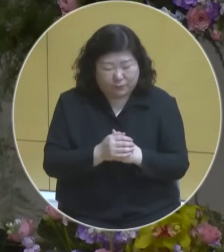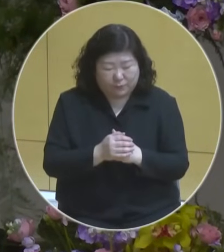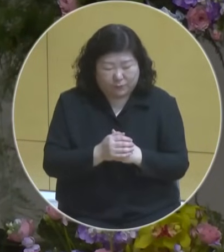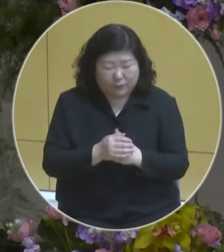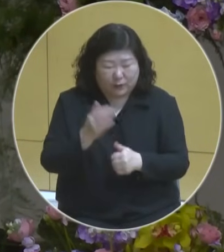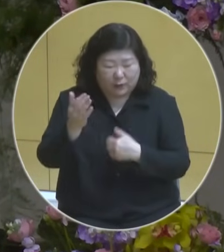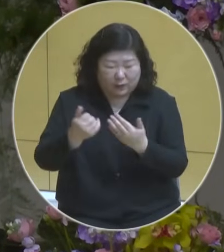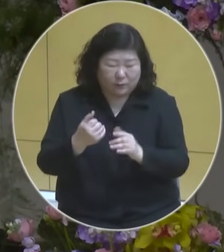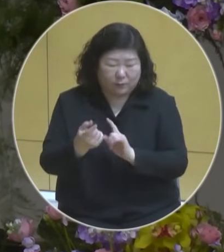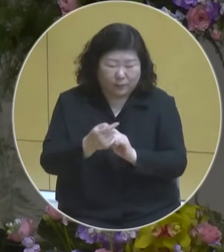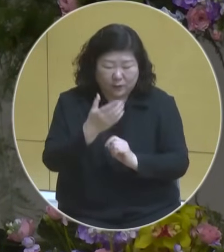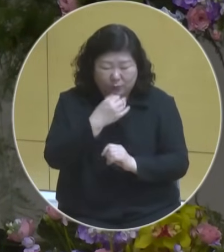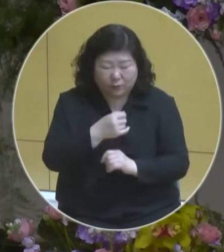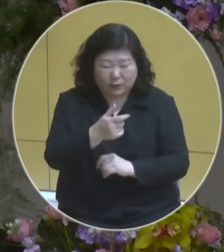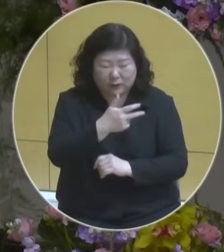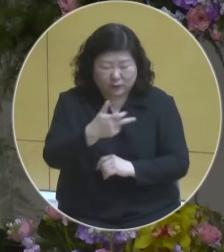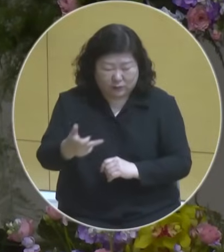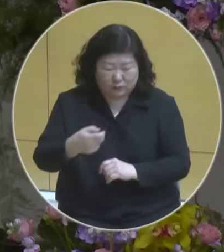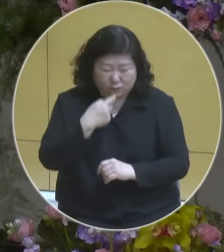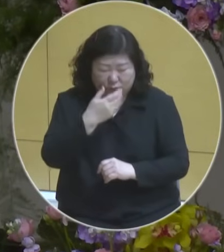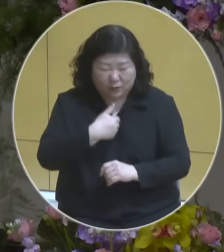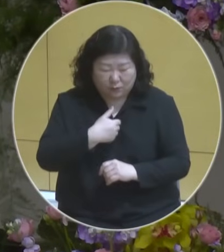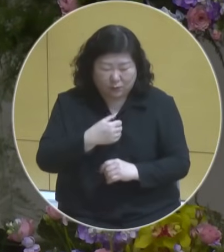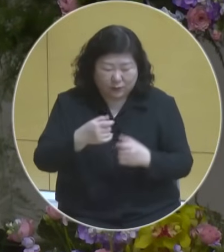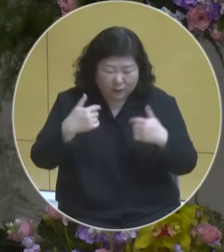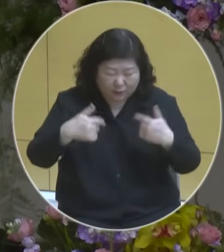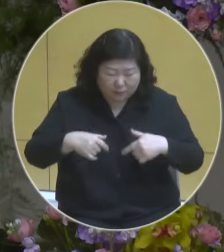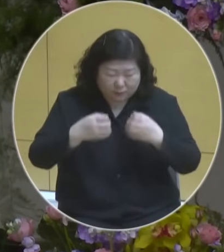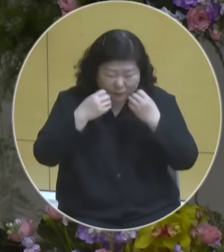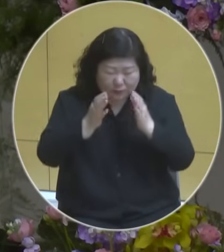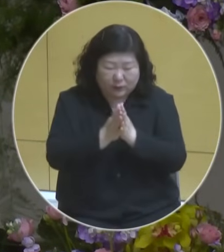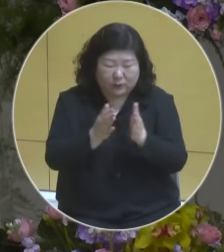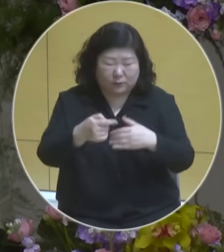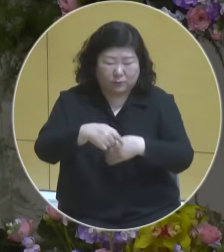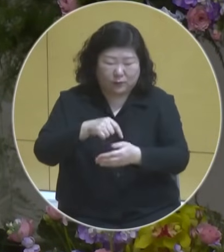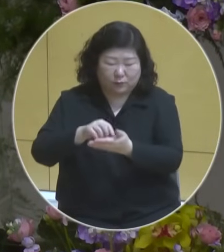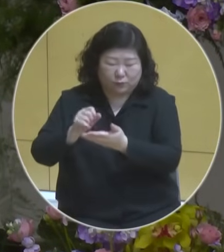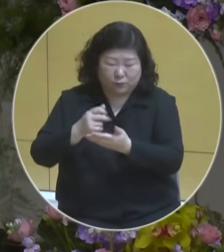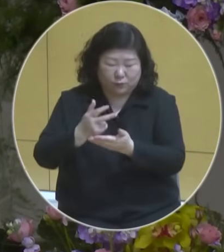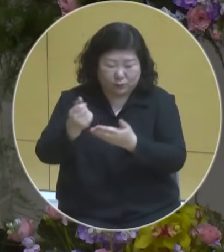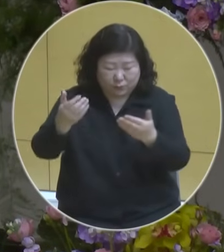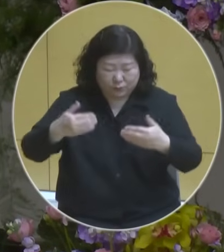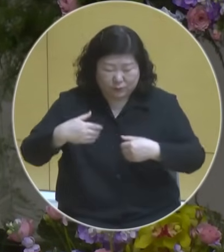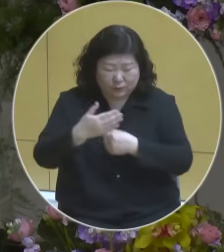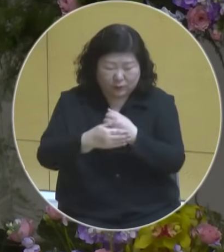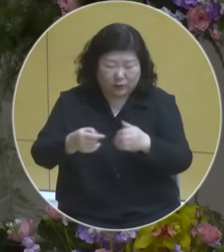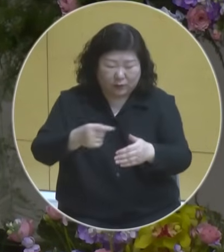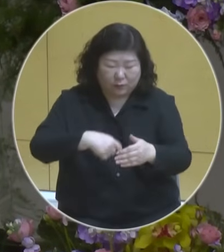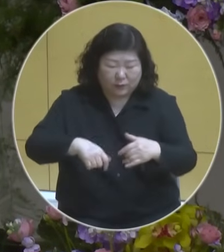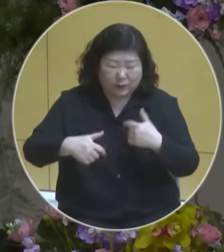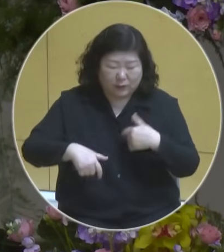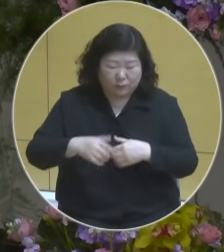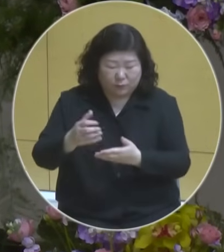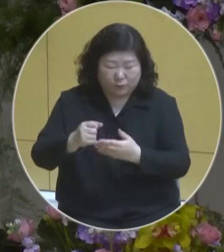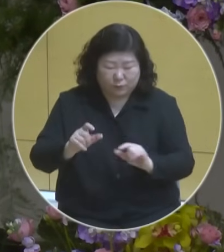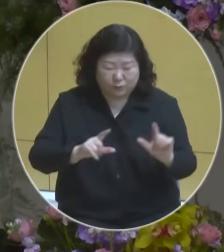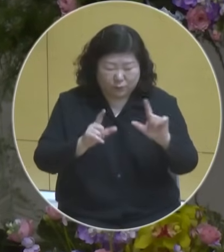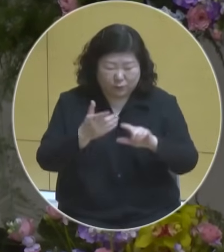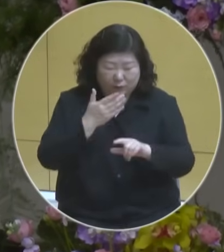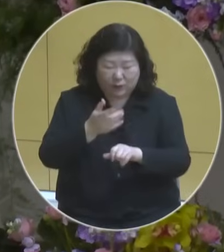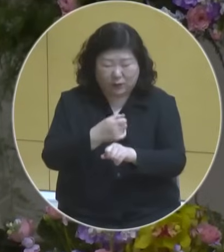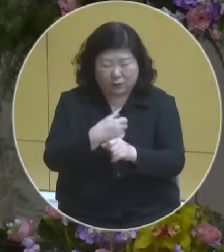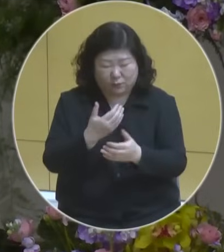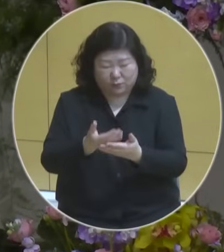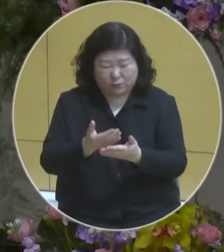알고 날마다 새롭게 시작하는 마음으로 주님 주시는 은혜 가운데 기쁨을 누리게 하여 주시옵소서